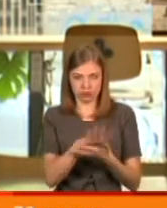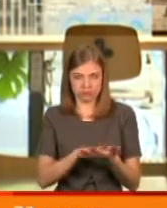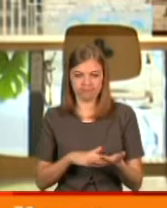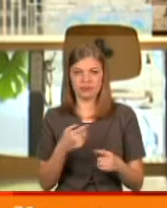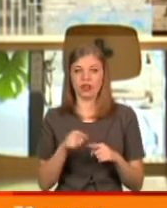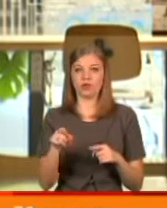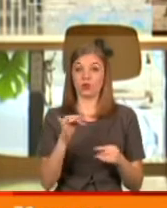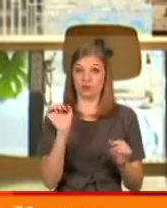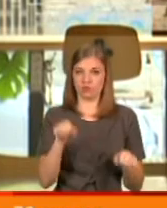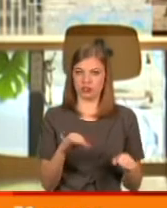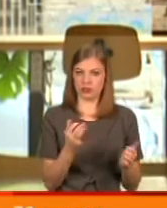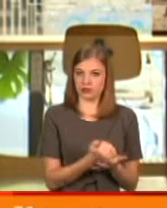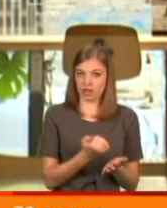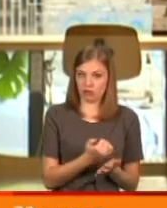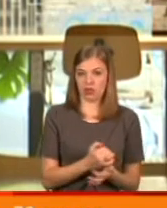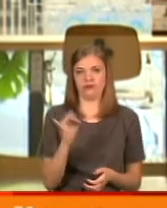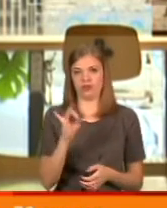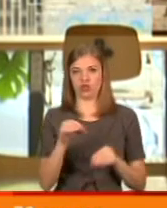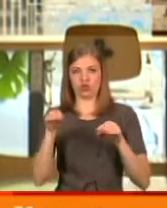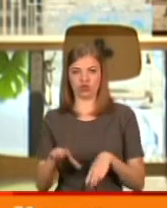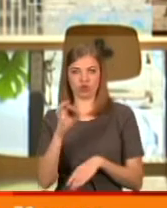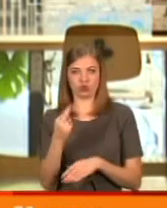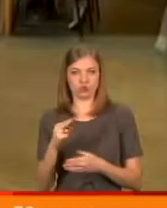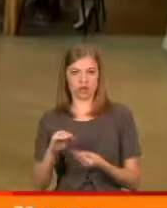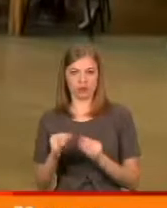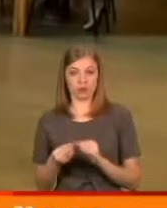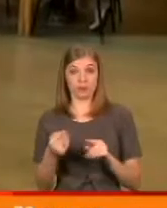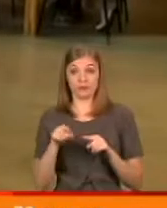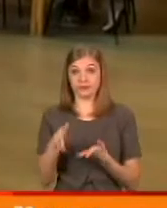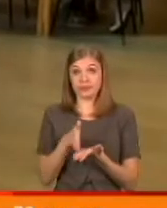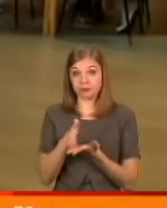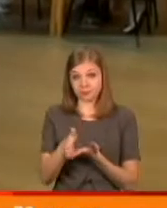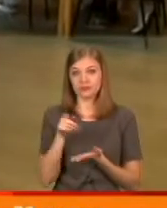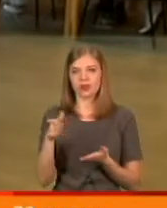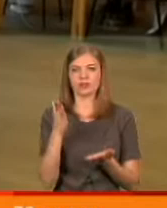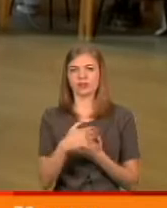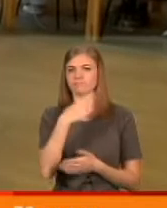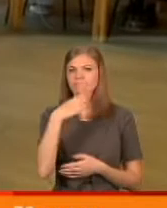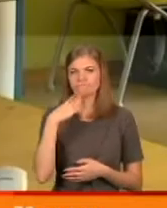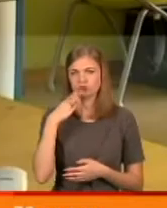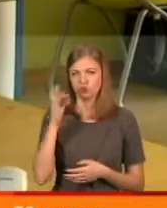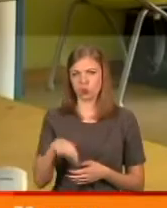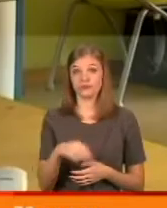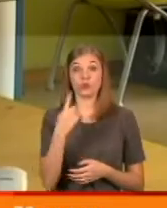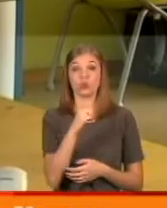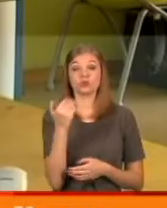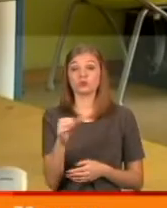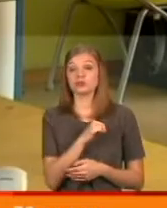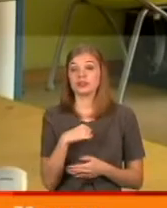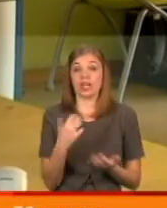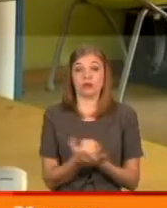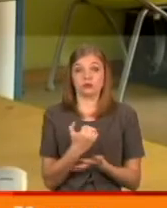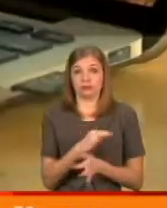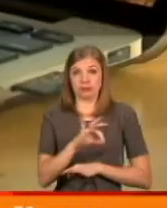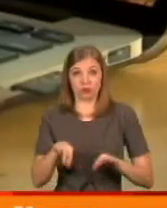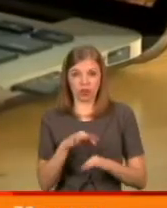позволяет и зарабатывать, і вирішувати соціальну проблему. У цій галузі Олександр має неабиякий досвід. Один з його